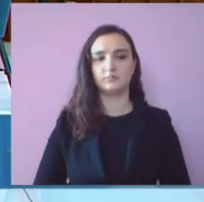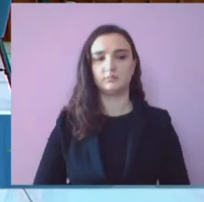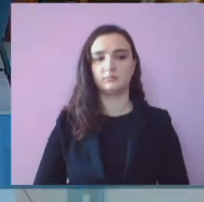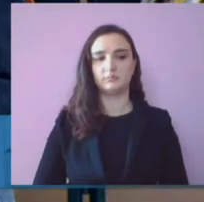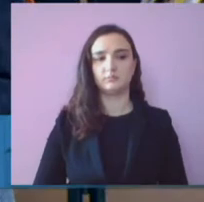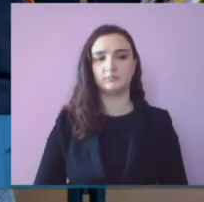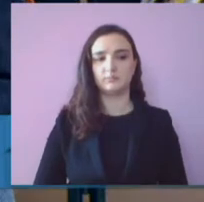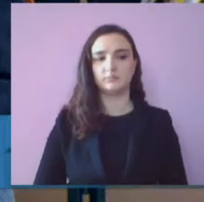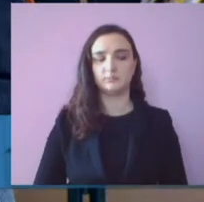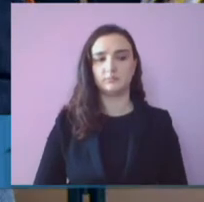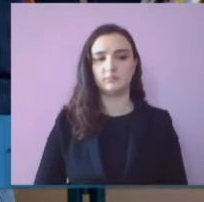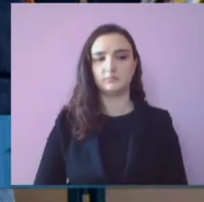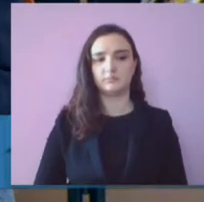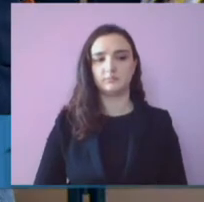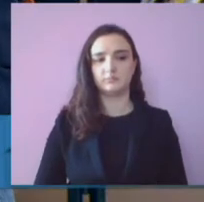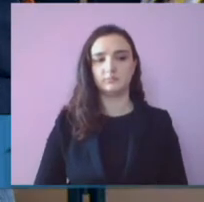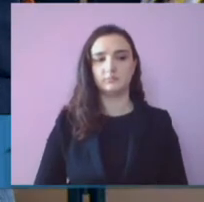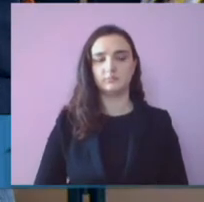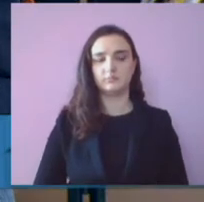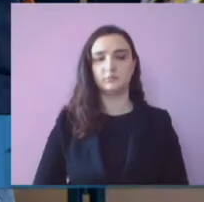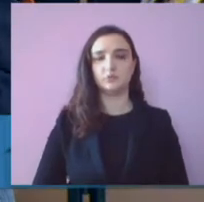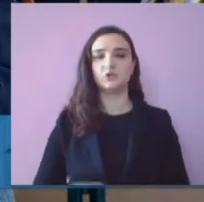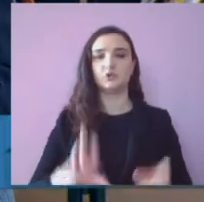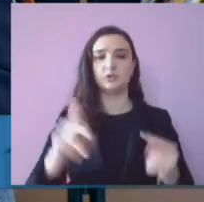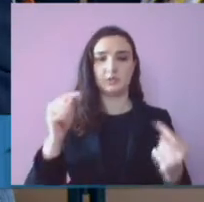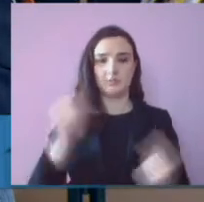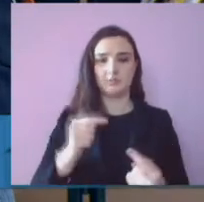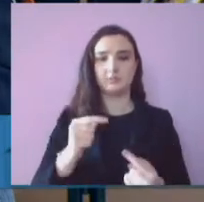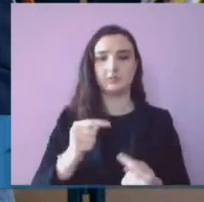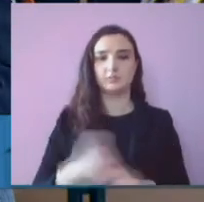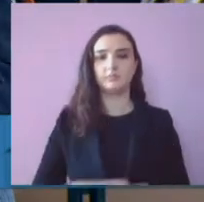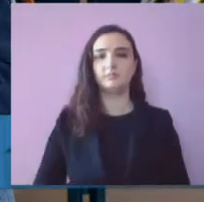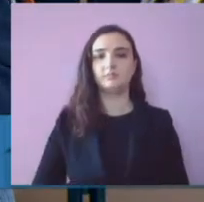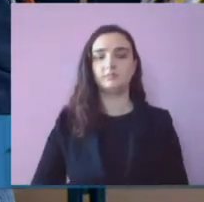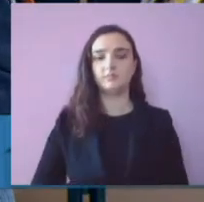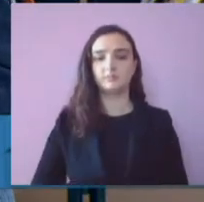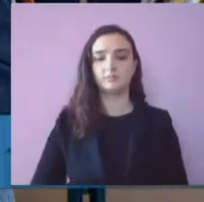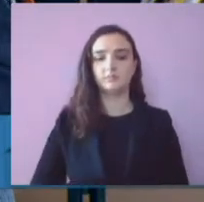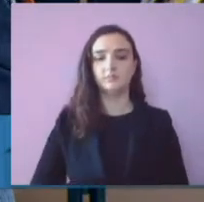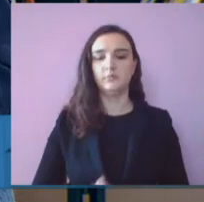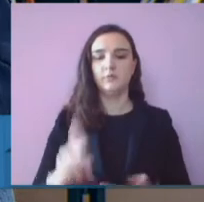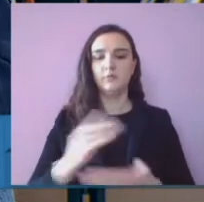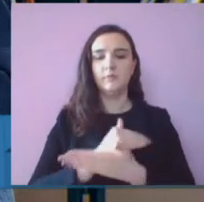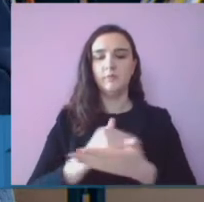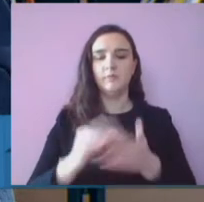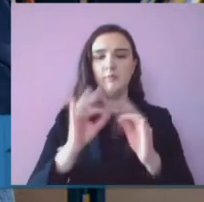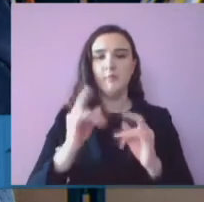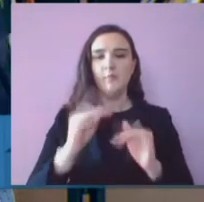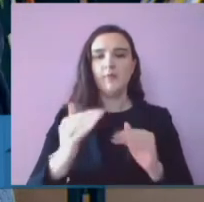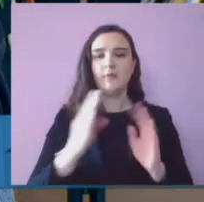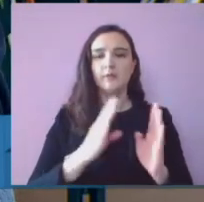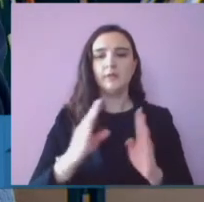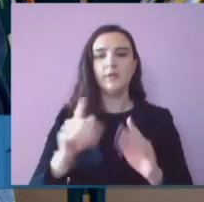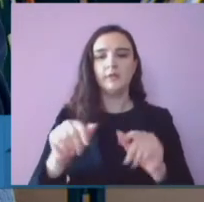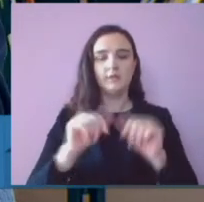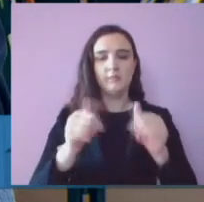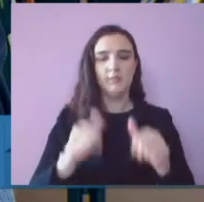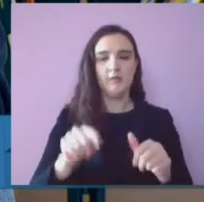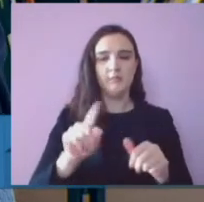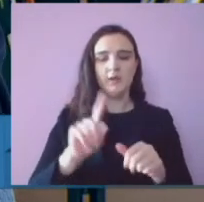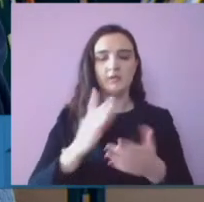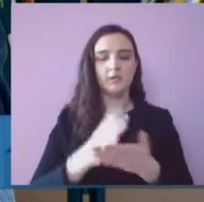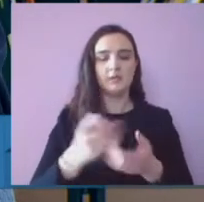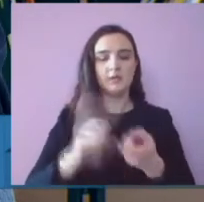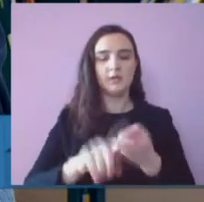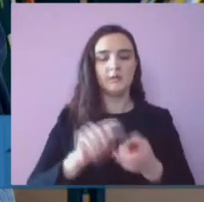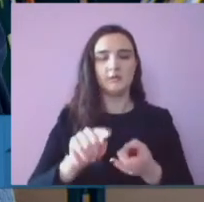დიახ კი ბატონო შესაბამისად უნდა განისაზღვროს სწორედ ამ ბავშვის ქცევის მოდელი, რასთან არის